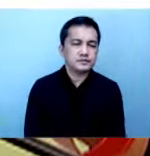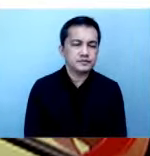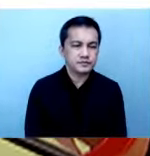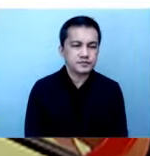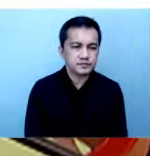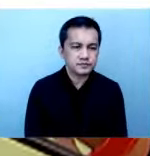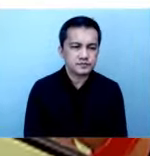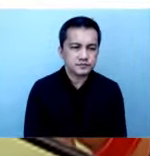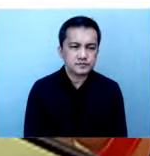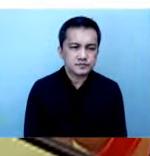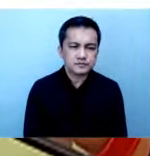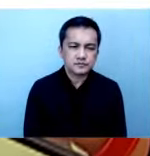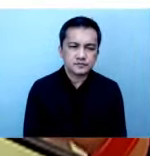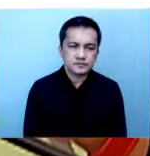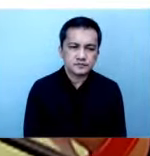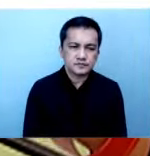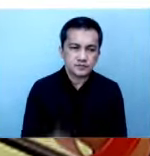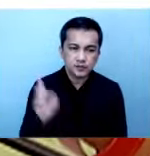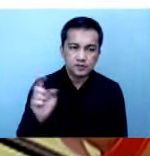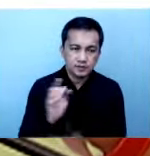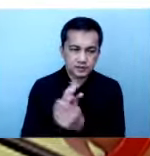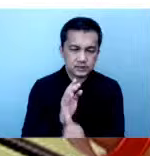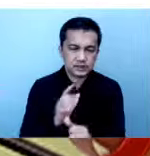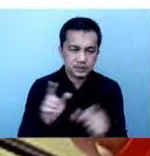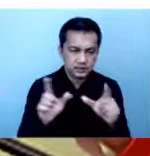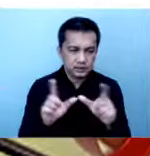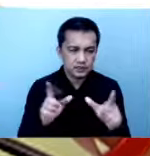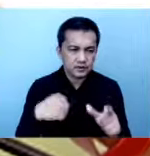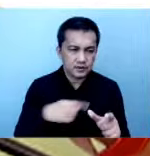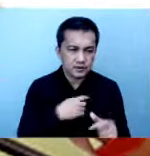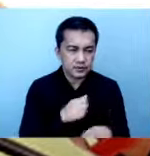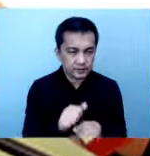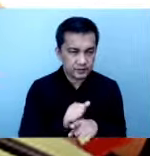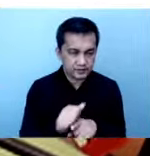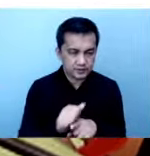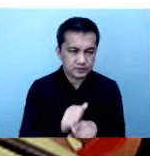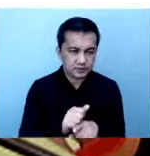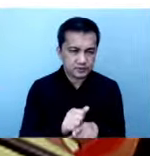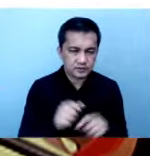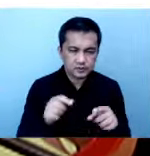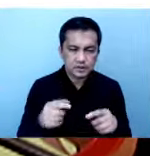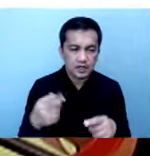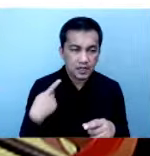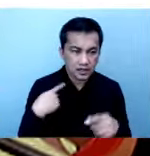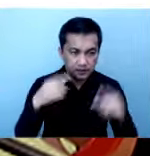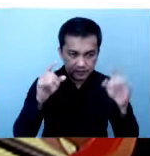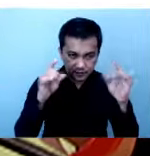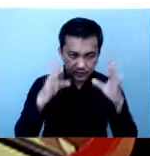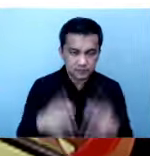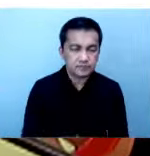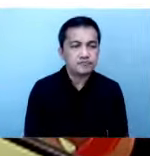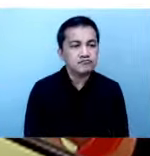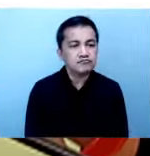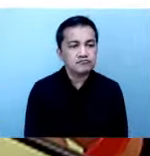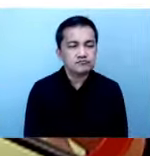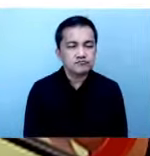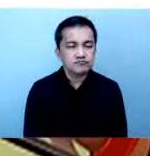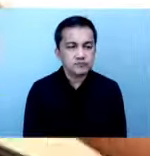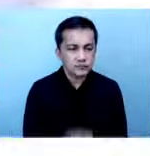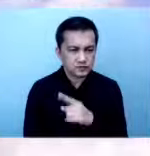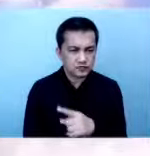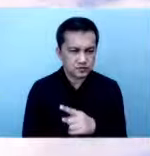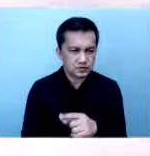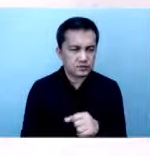mga skill level na minimaintain natin because of there are threats na doon natin sila